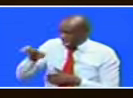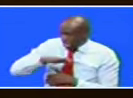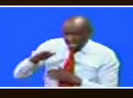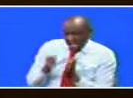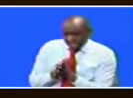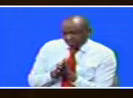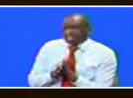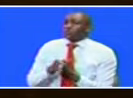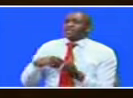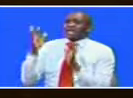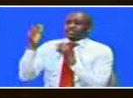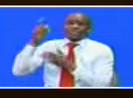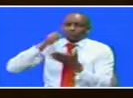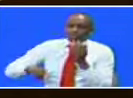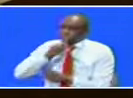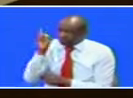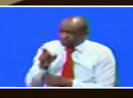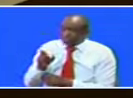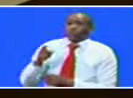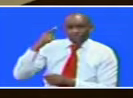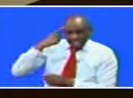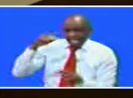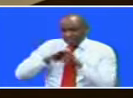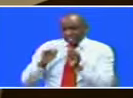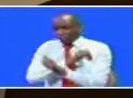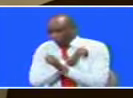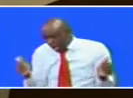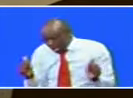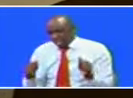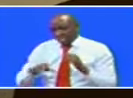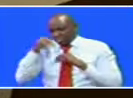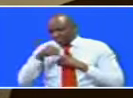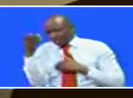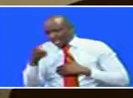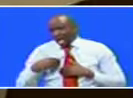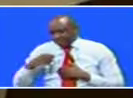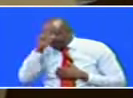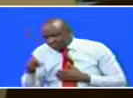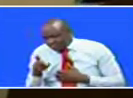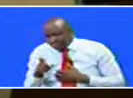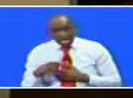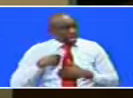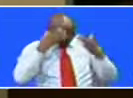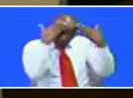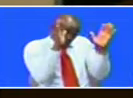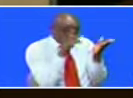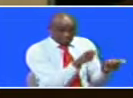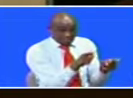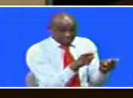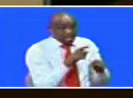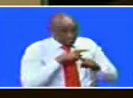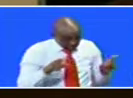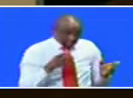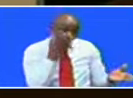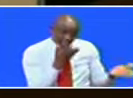Iten. Tunatarajia lini hasa? Je, mambo yalikwenda sawa? Kulikuwa na udanganyifu wote? No, hatujajua hiyo, but